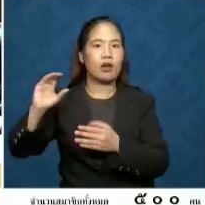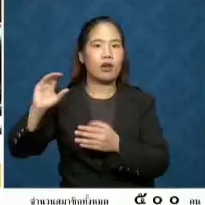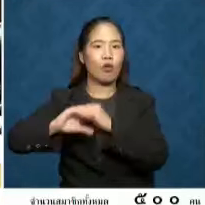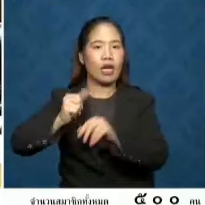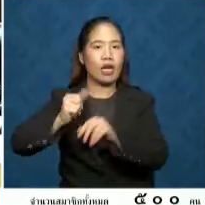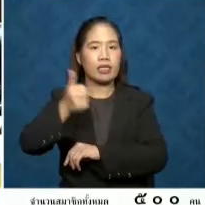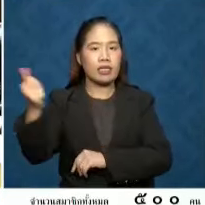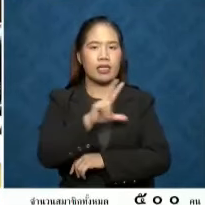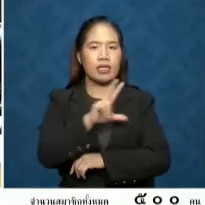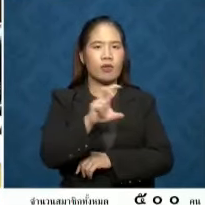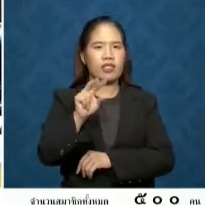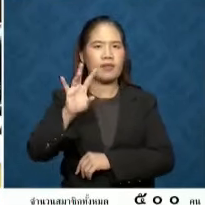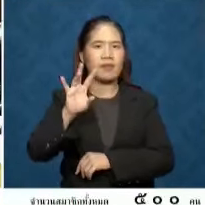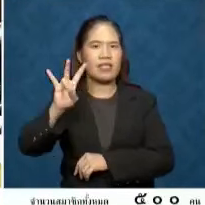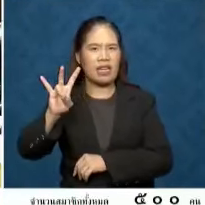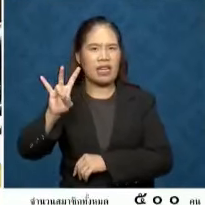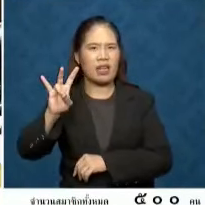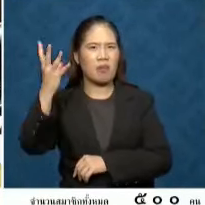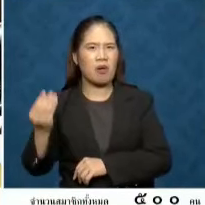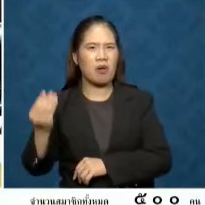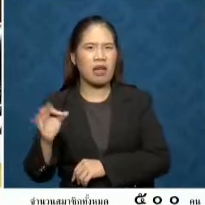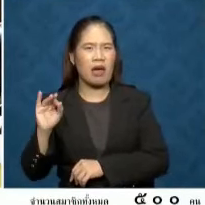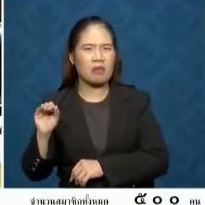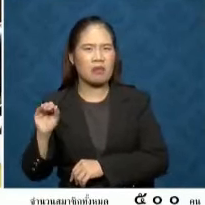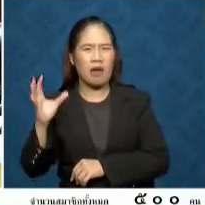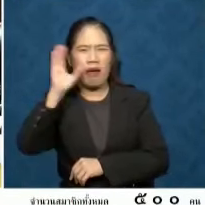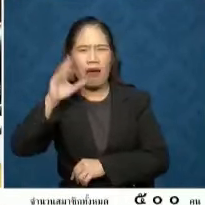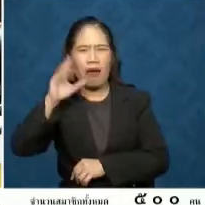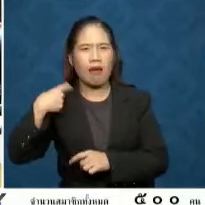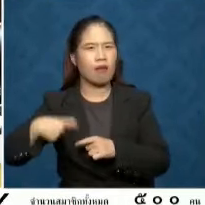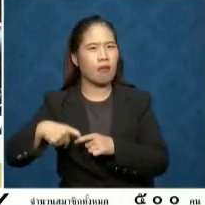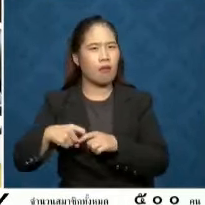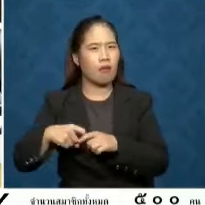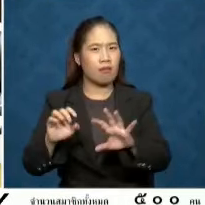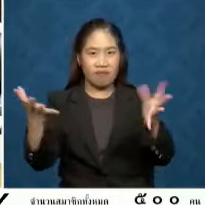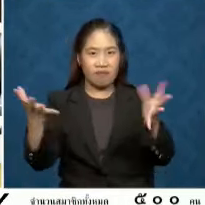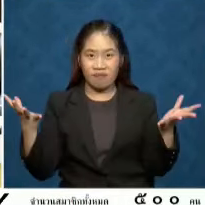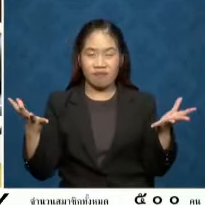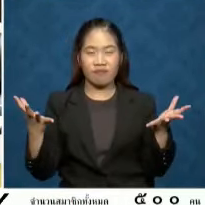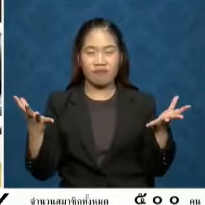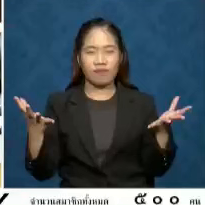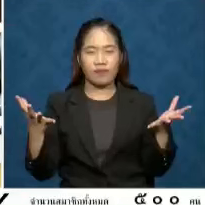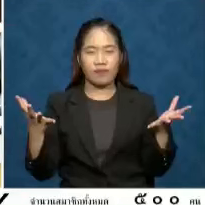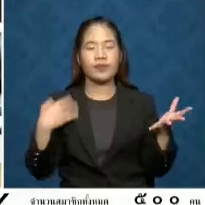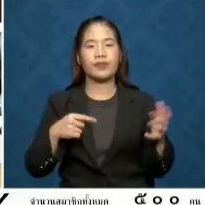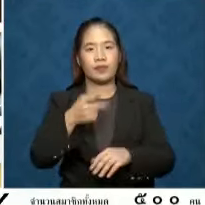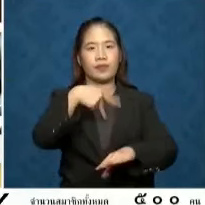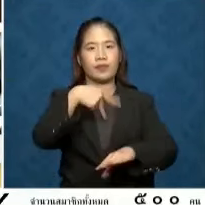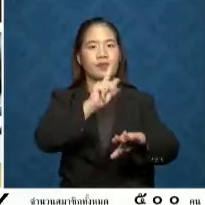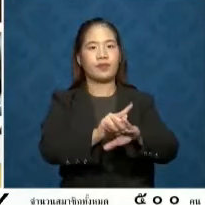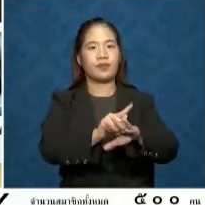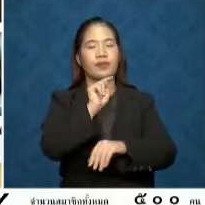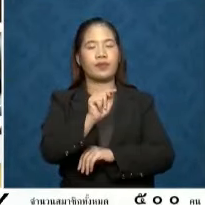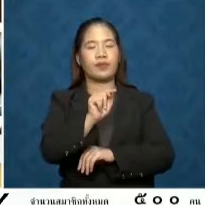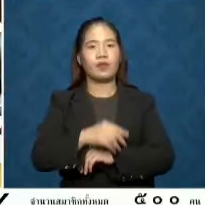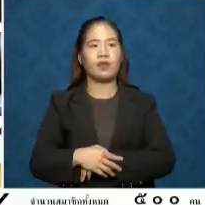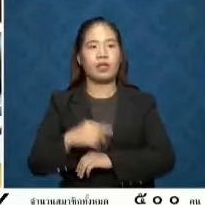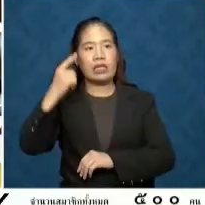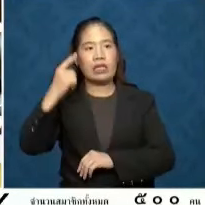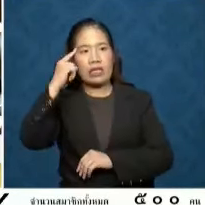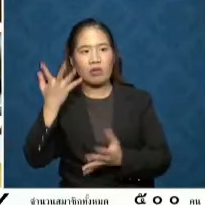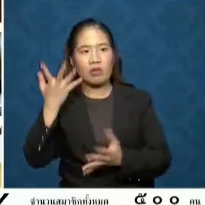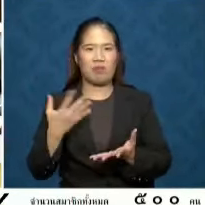337ล้านตอนนั้นขาดแค่90บอกไม่มีหาไม่ได้ท่านประธานครับปาหี่กันได้ทุกก